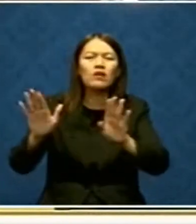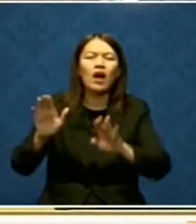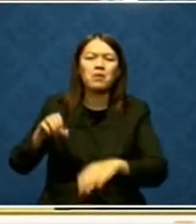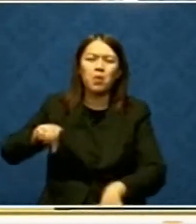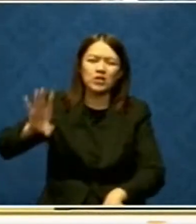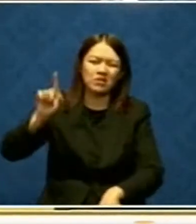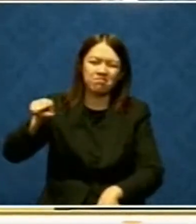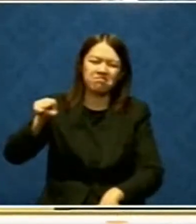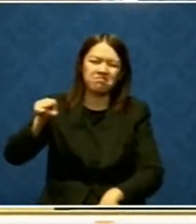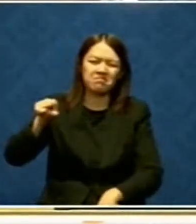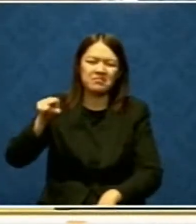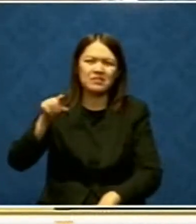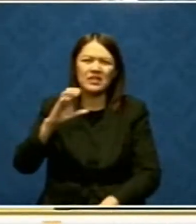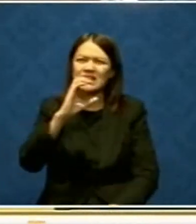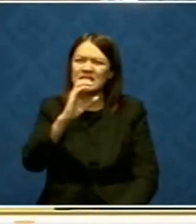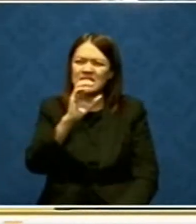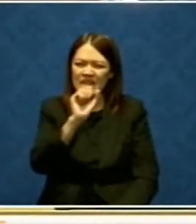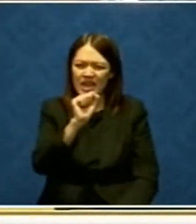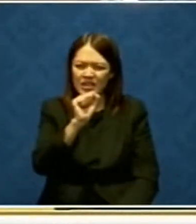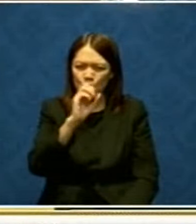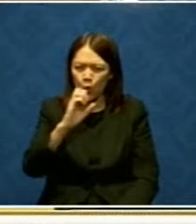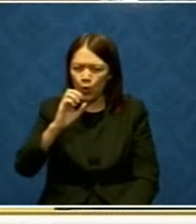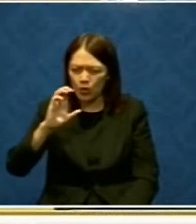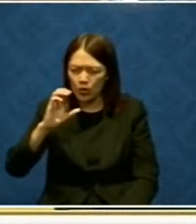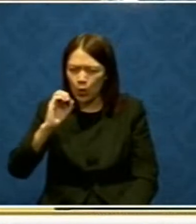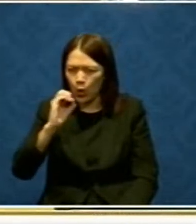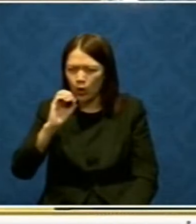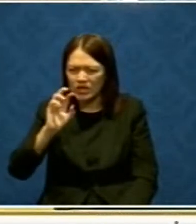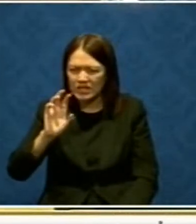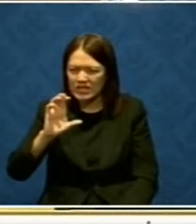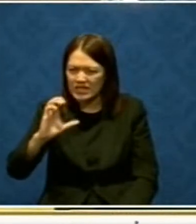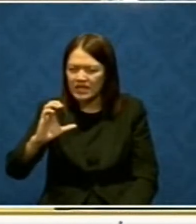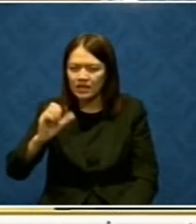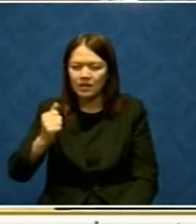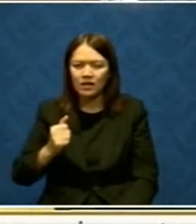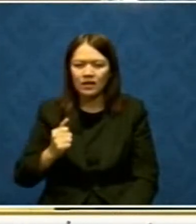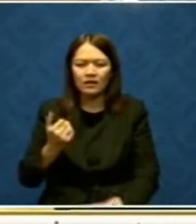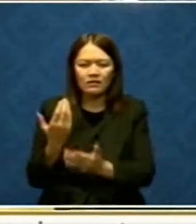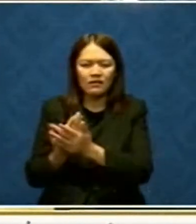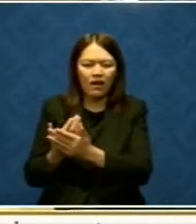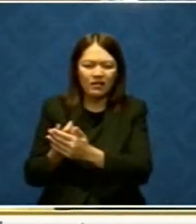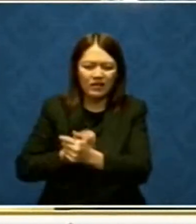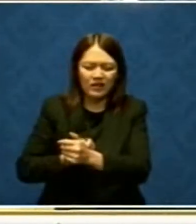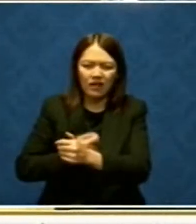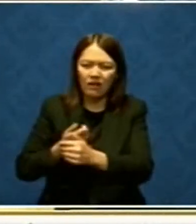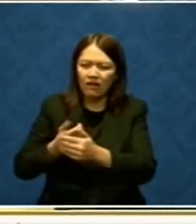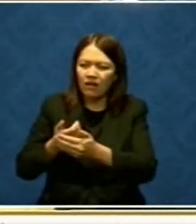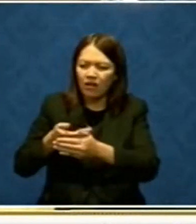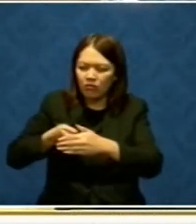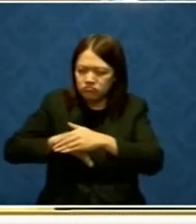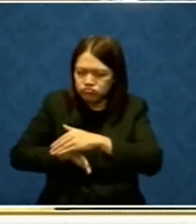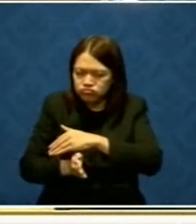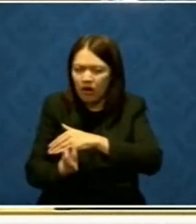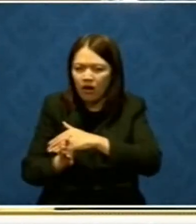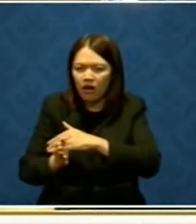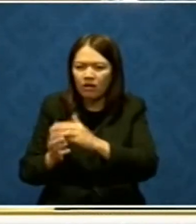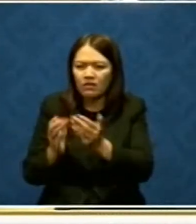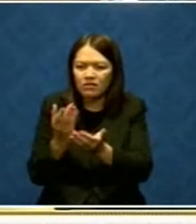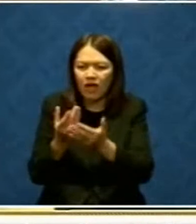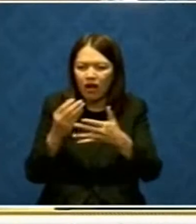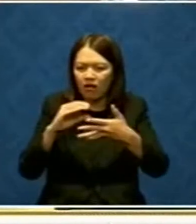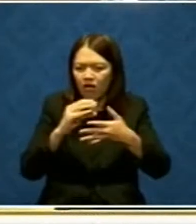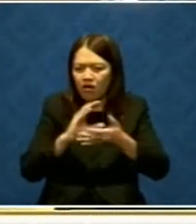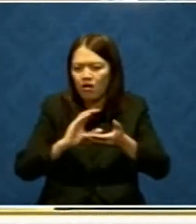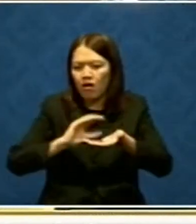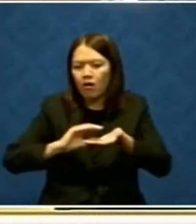น่าเชื่อถือหรอก CSOC อะไรเนี่ยได้รับงานสร้างท่าจอดเรือดำน้ำระยะที่1ไปจากกองทัพเรือห